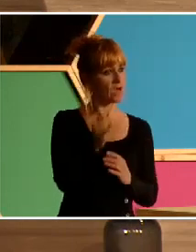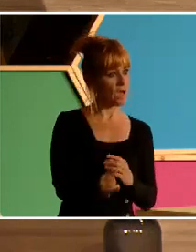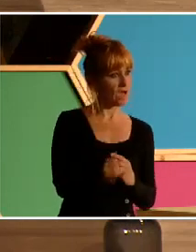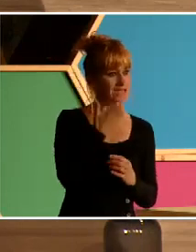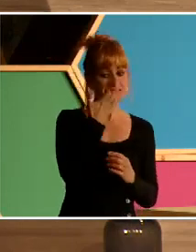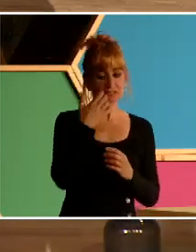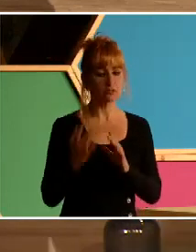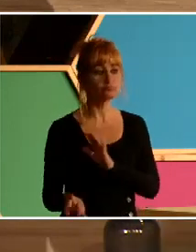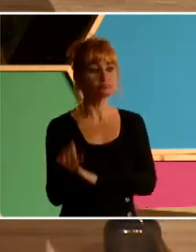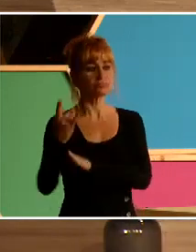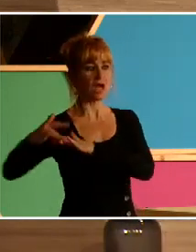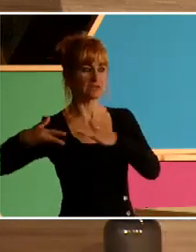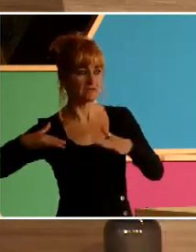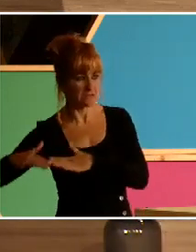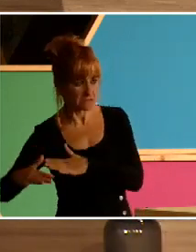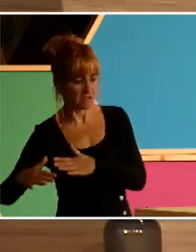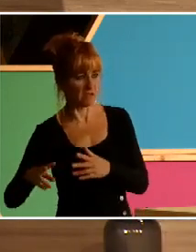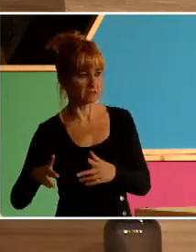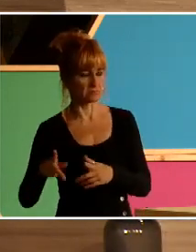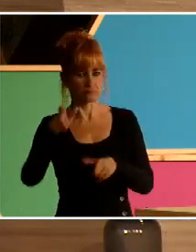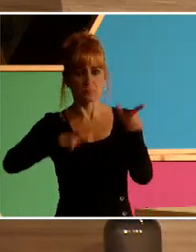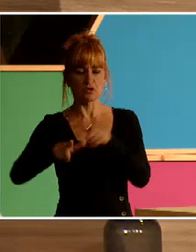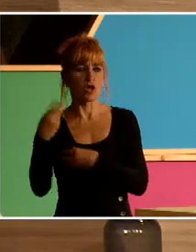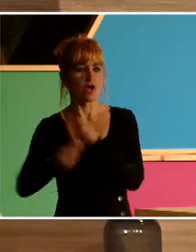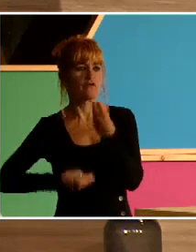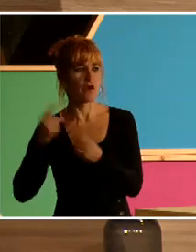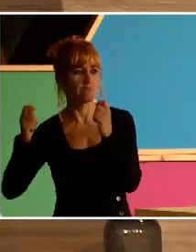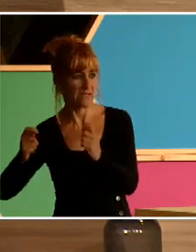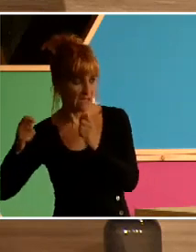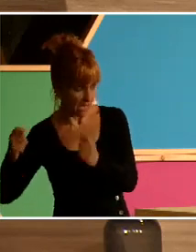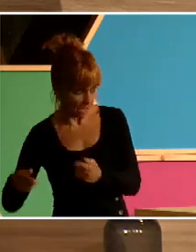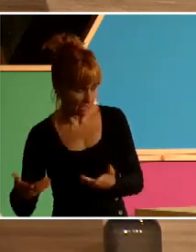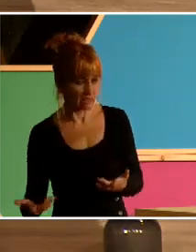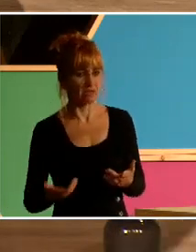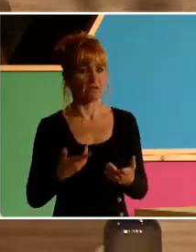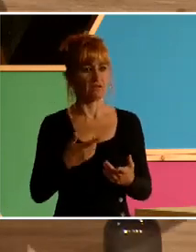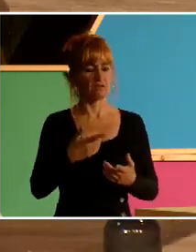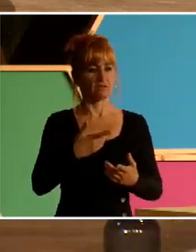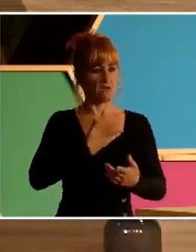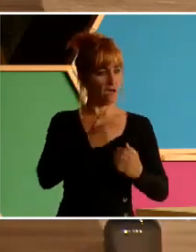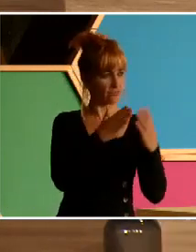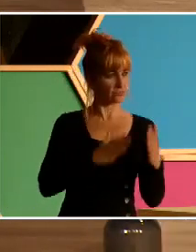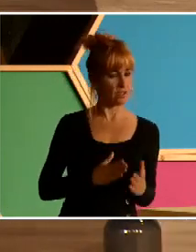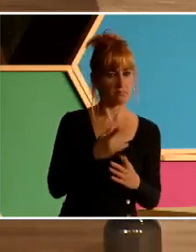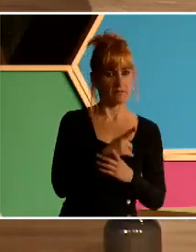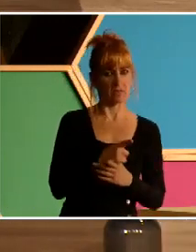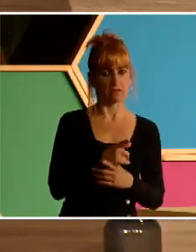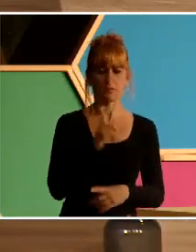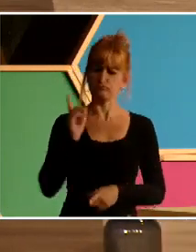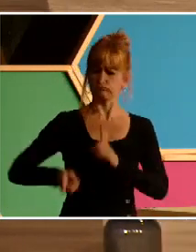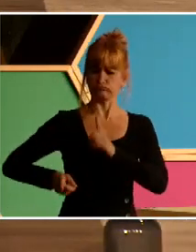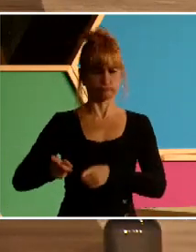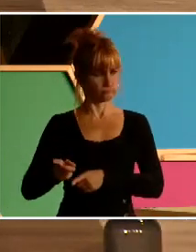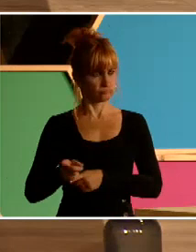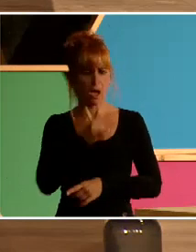els vaguistes. Quan vam arribar hi havia dos vaguistes que s'arriscaven a 6 anys de presó per haver mogut